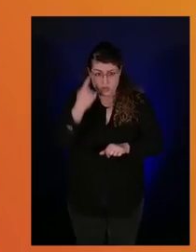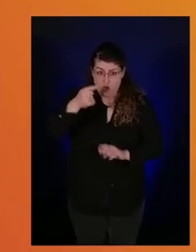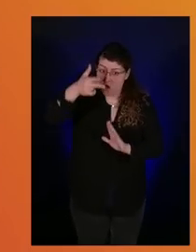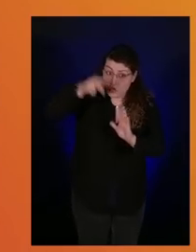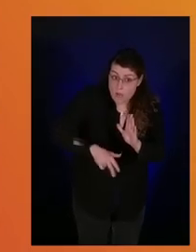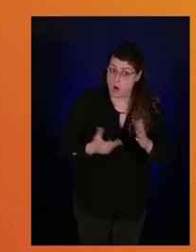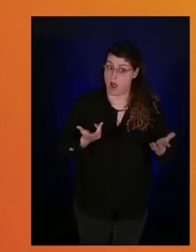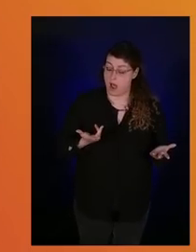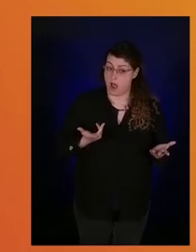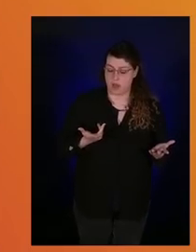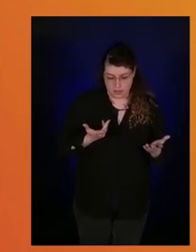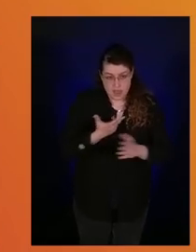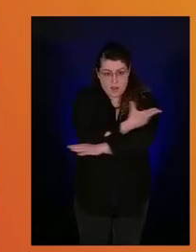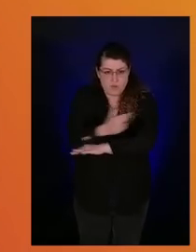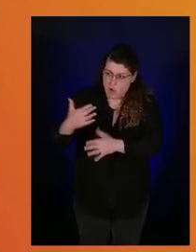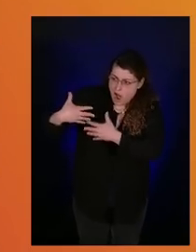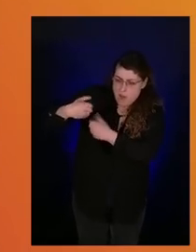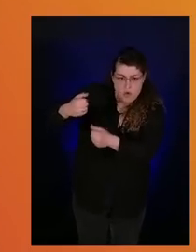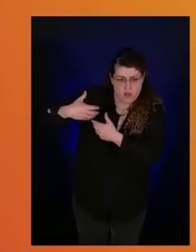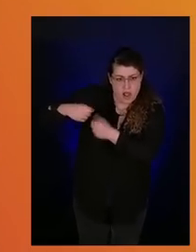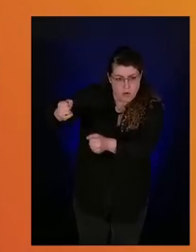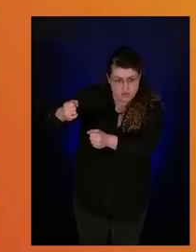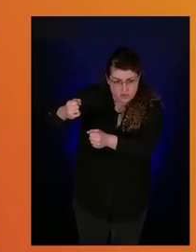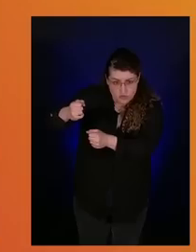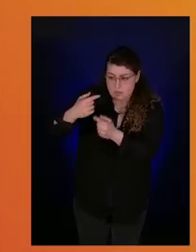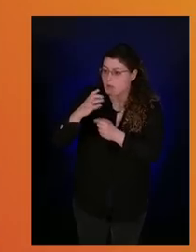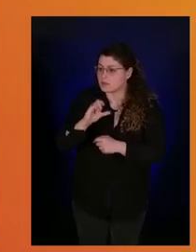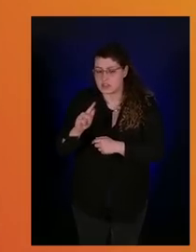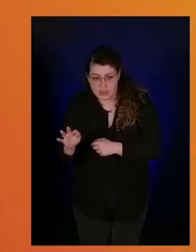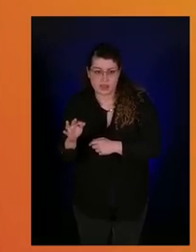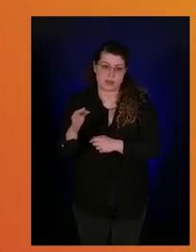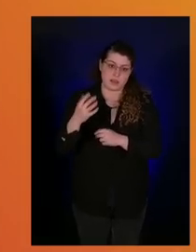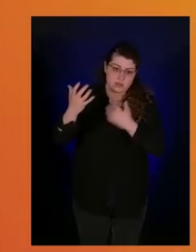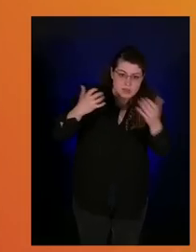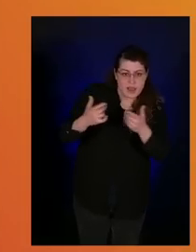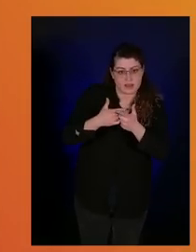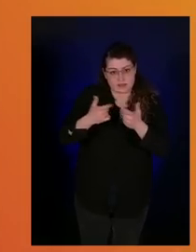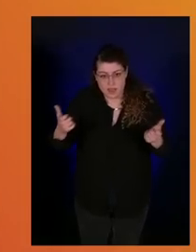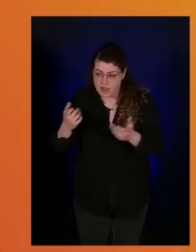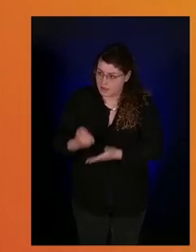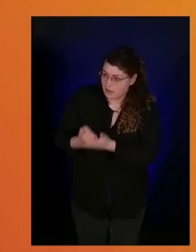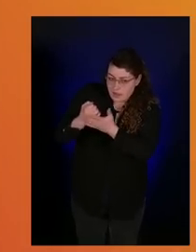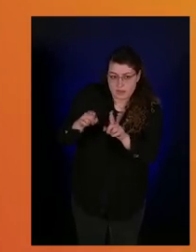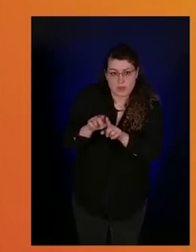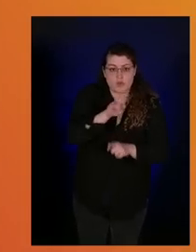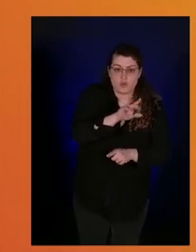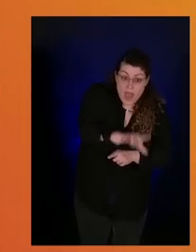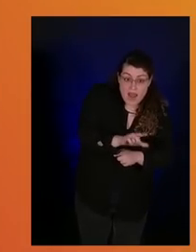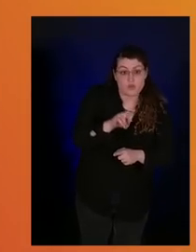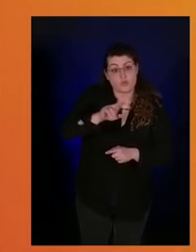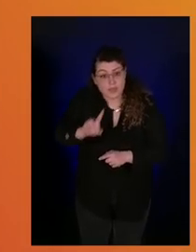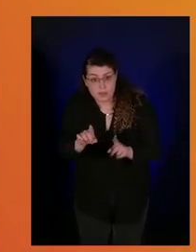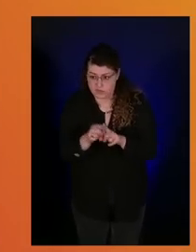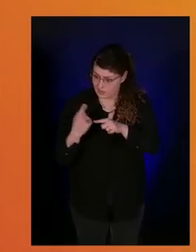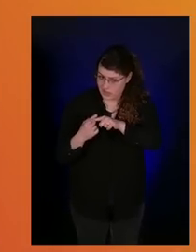Les nombreux bureaux d'embauche à l'appel de la CGT Spectacle, du comité des privés d'emploi et précaires et avec le soutien de nombre d'UEL, d'UDE et de FEDE